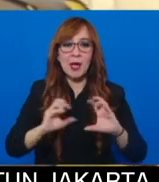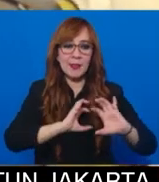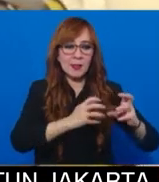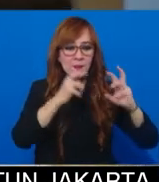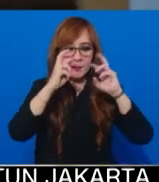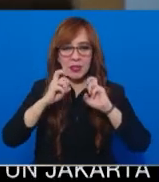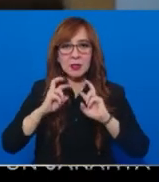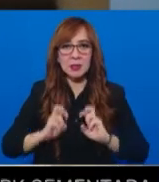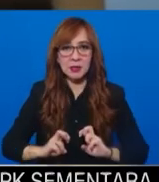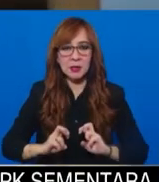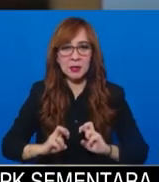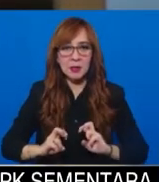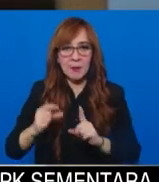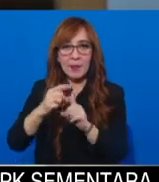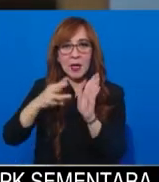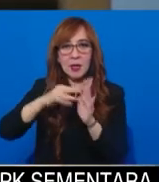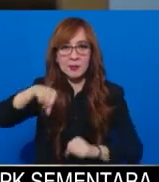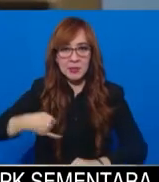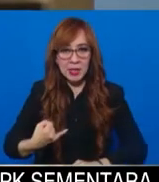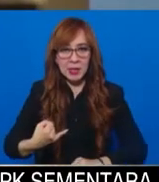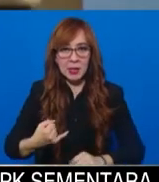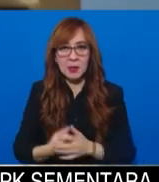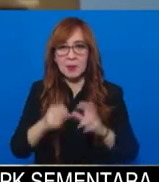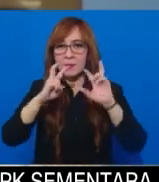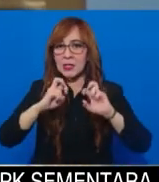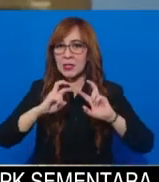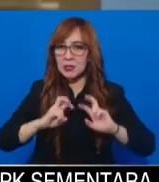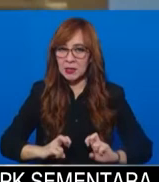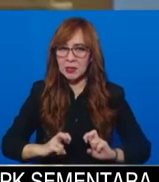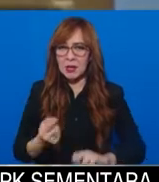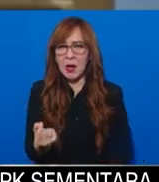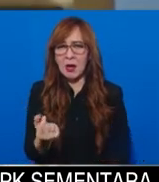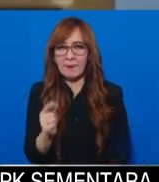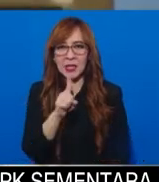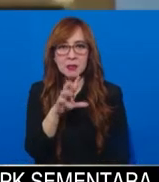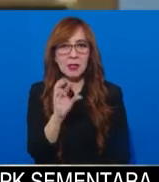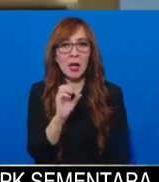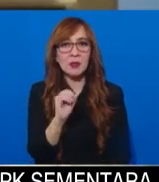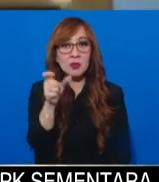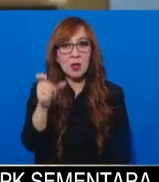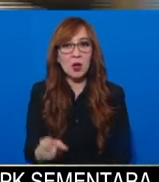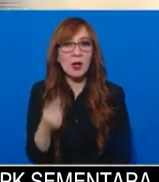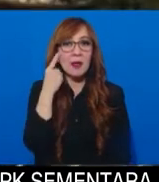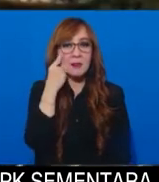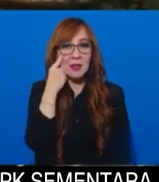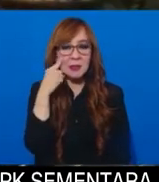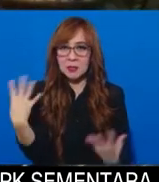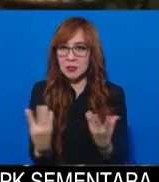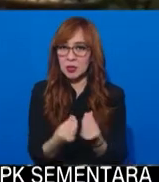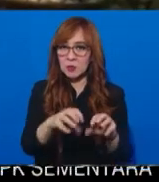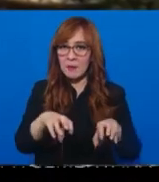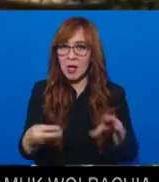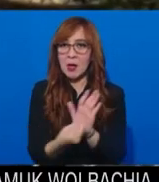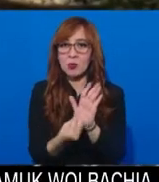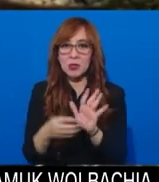Treskrim Sus Polda Metro Jaya melakukan gelar perkara dan memeriksa hampir 100 saksi. Sejumlah barang bukti turut disita